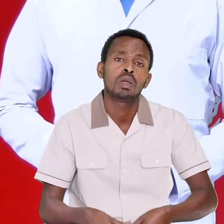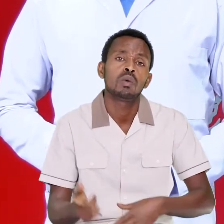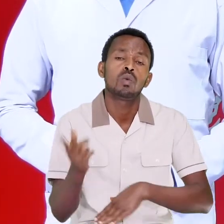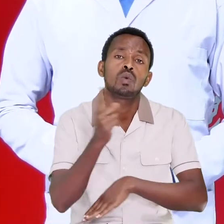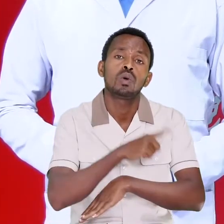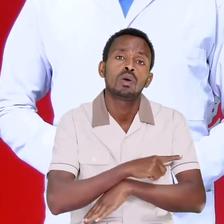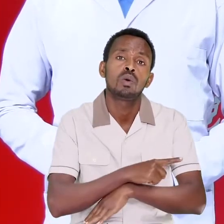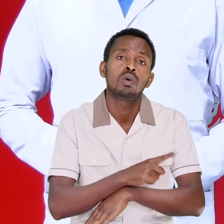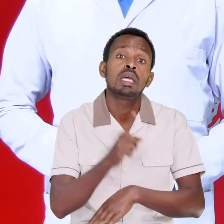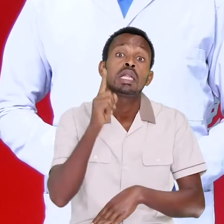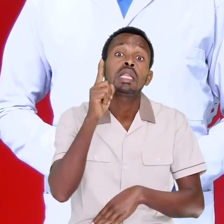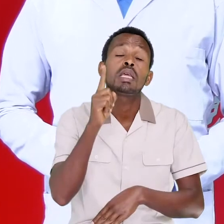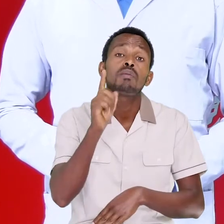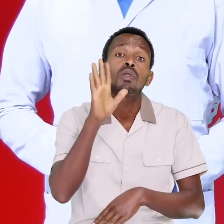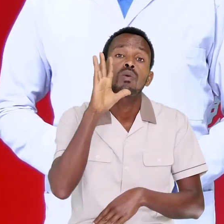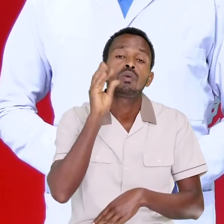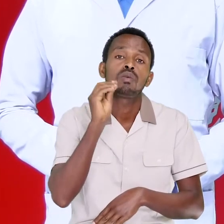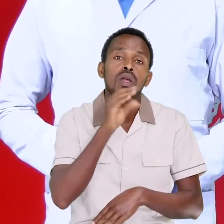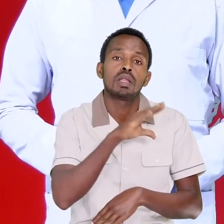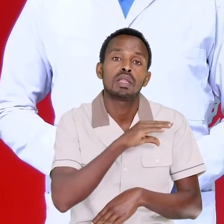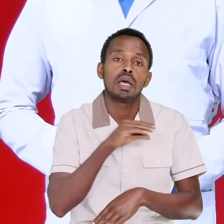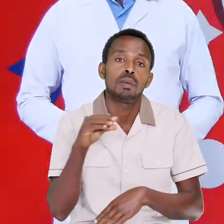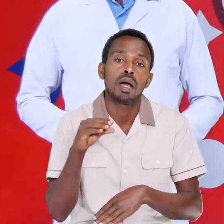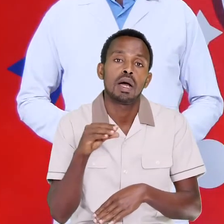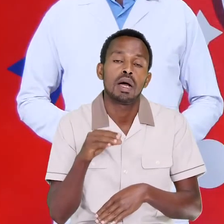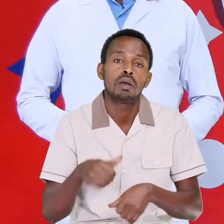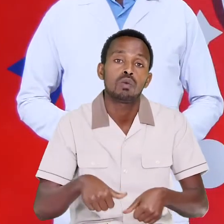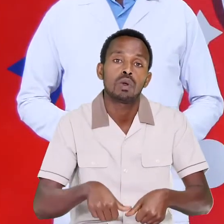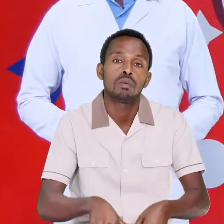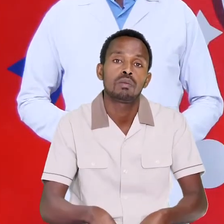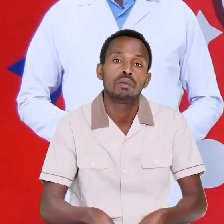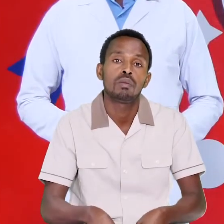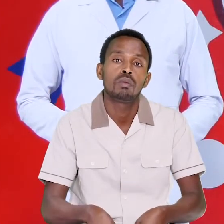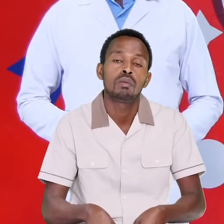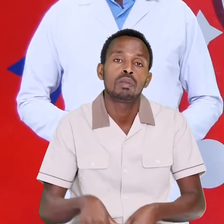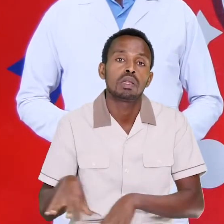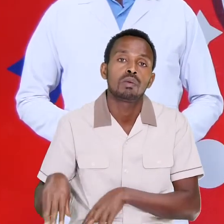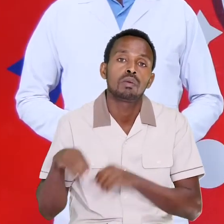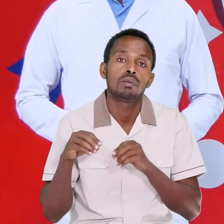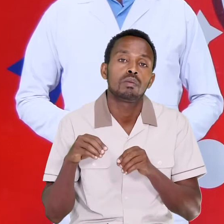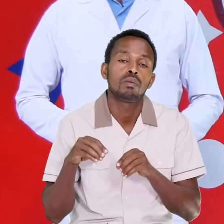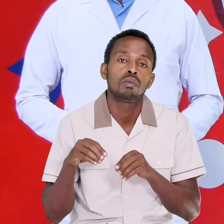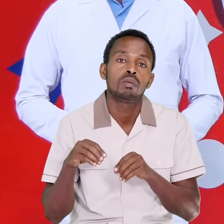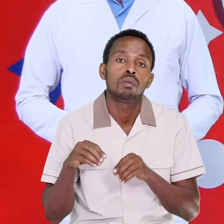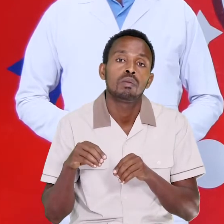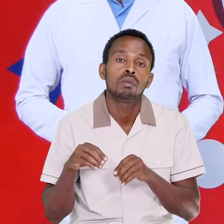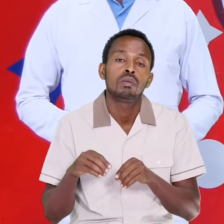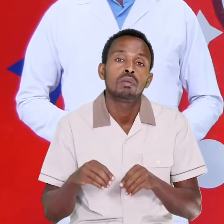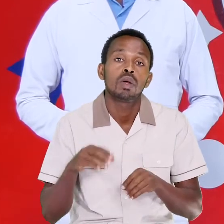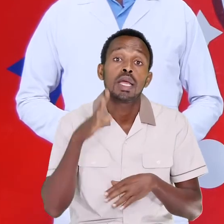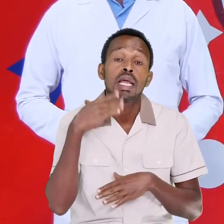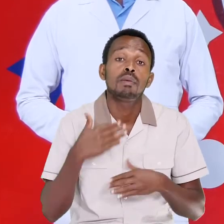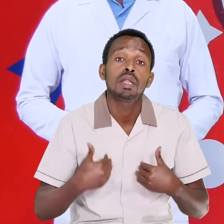guyyoota 150 itti fudhata. Barattoota, ilmi namaa